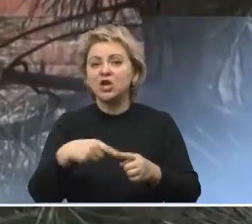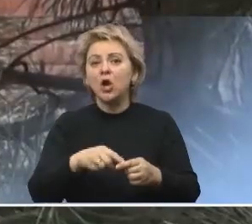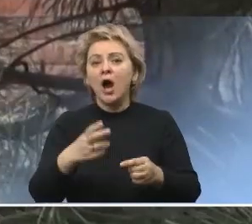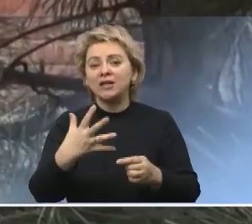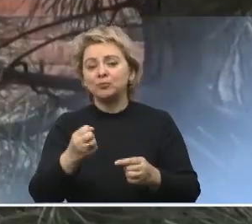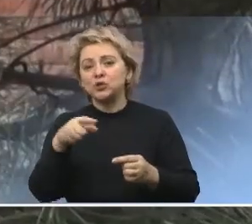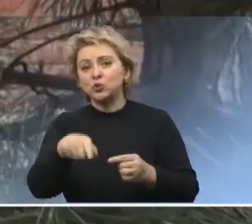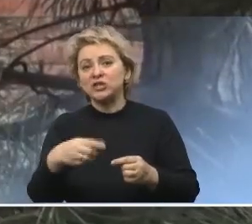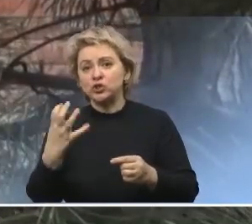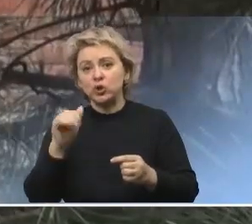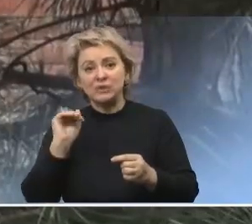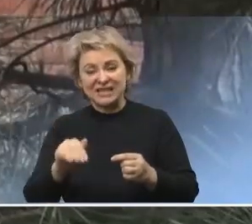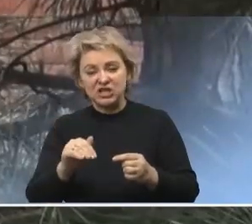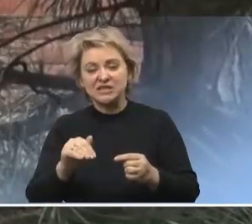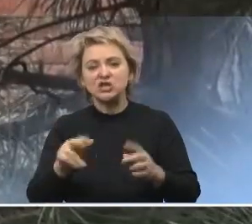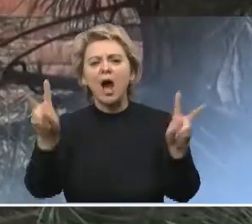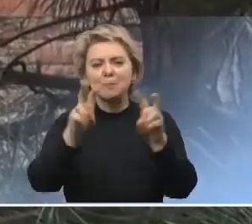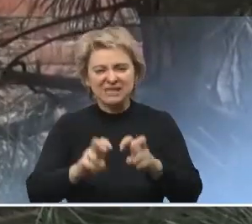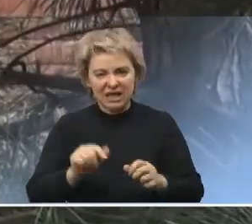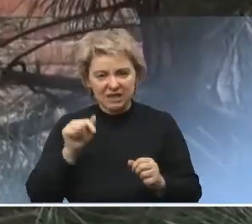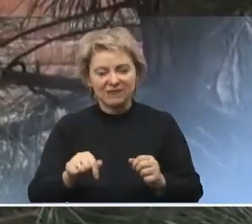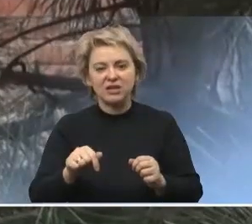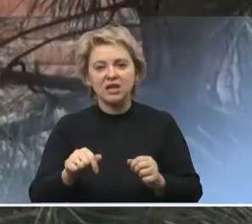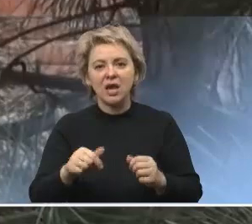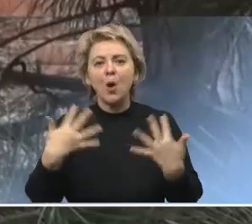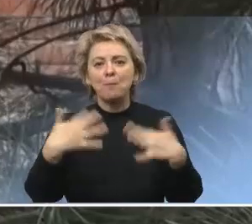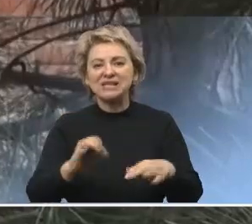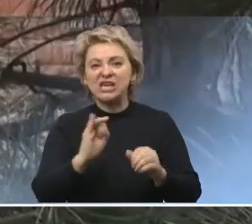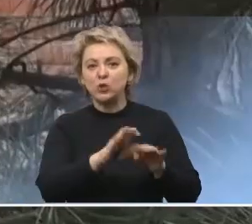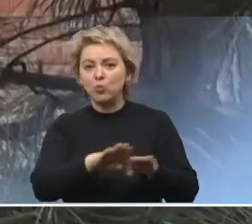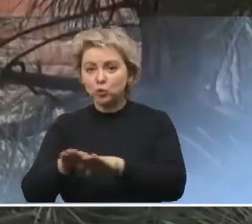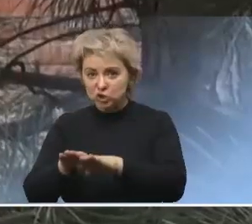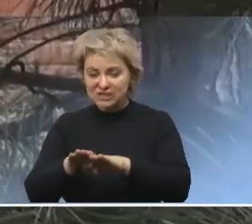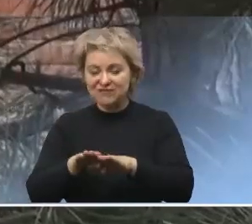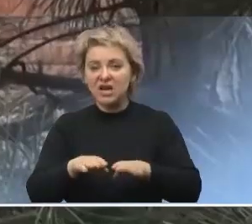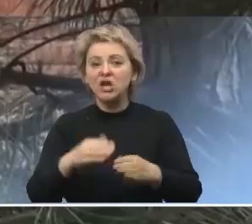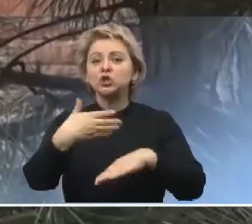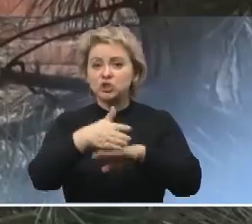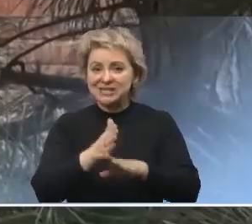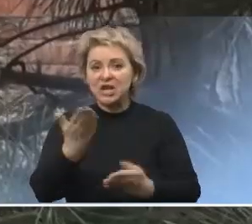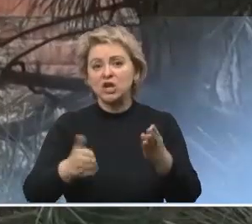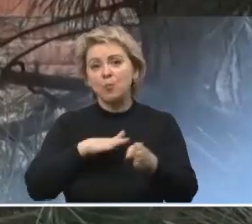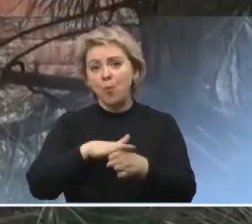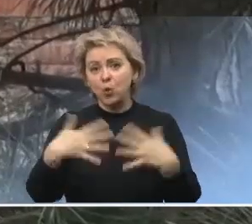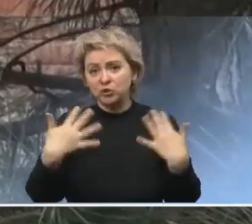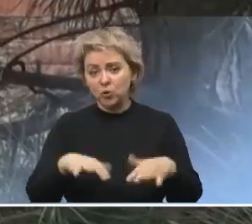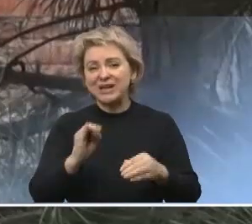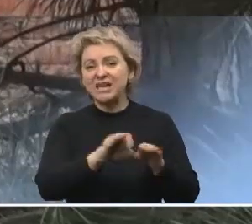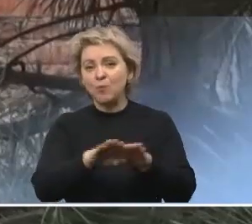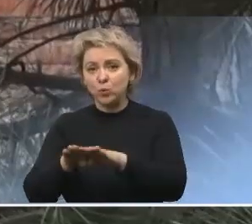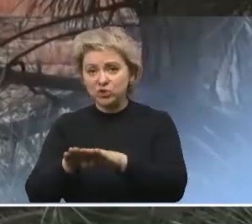до 400 тысяч, обследования, потери имущества, частичная или полная утрата